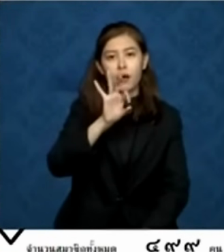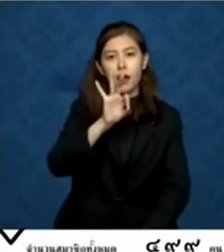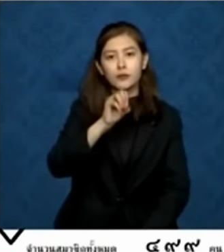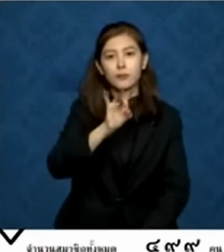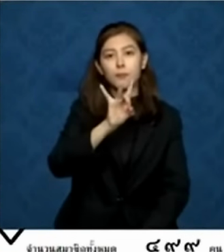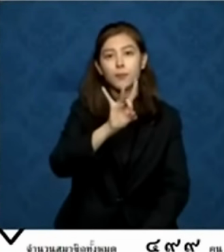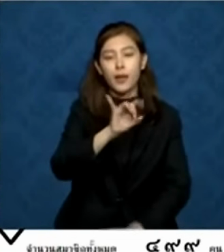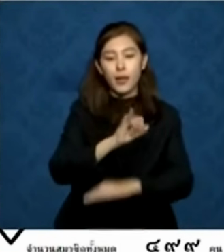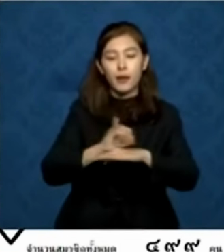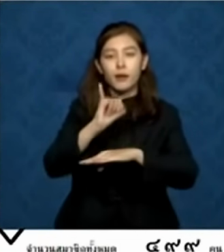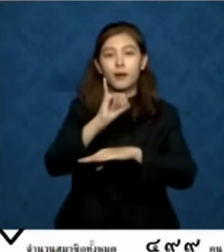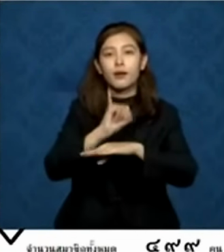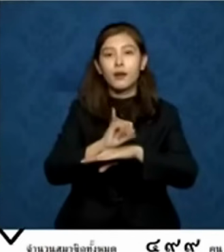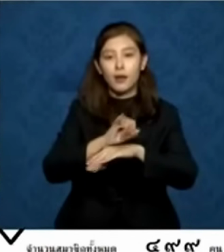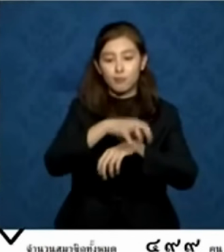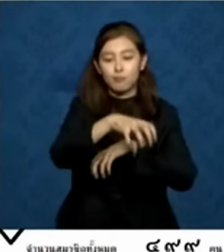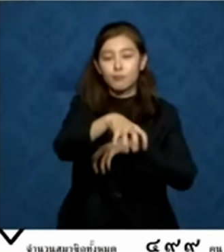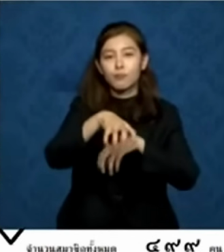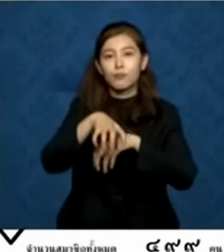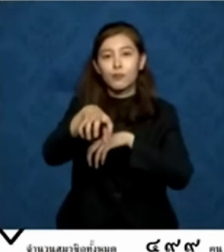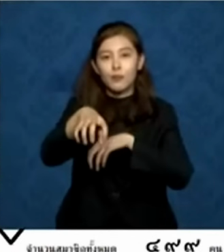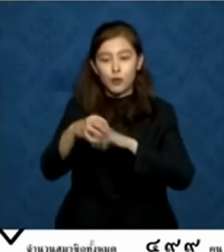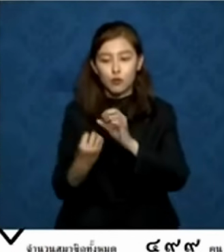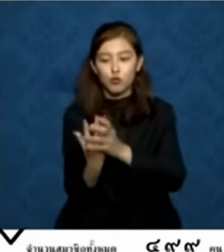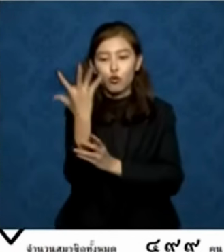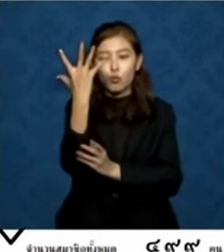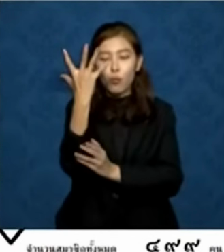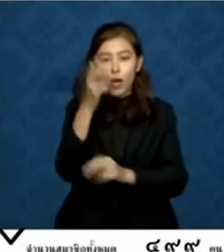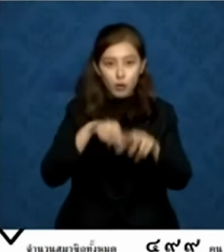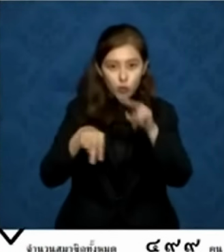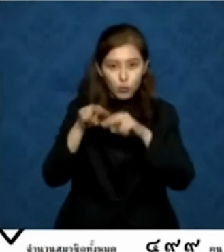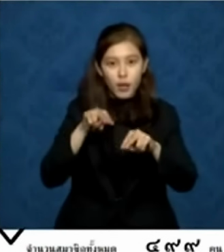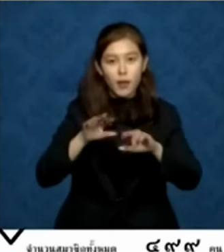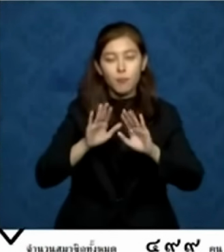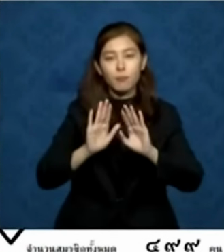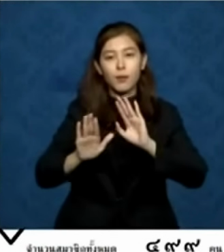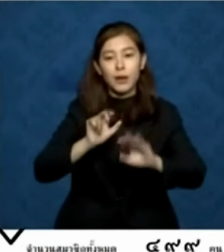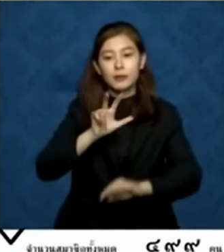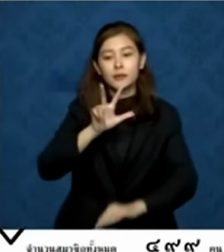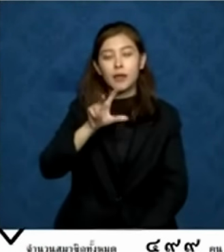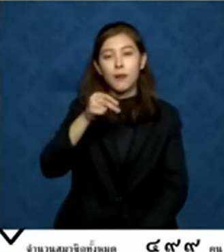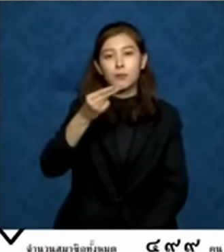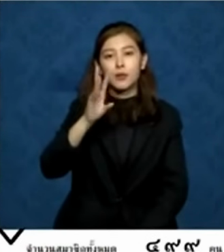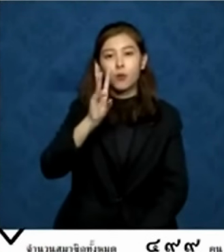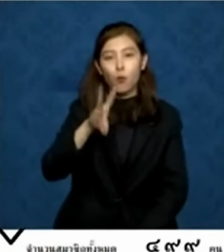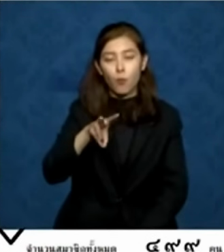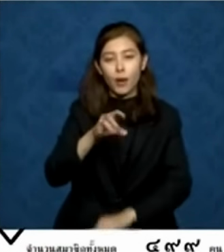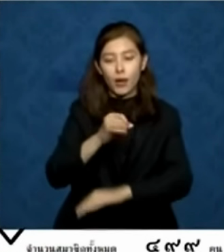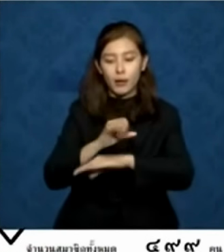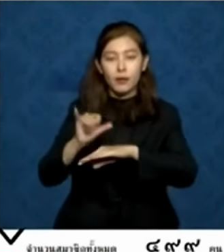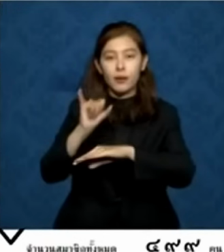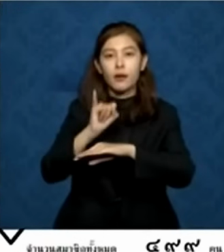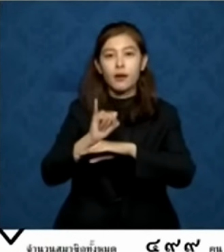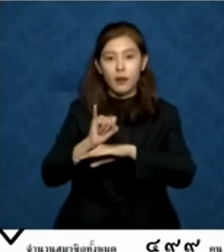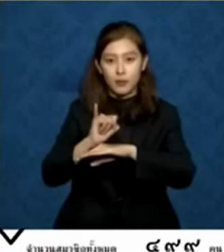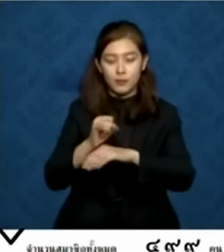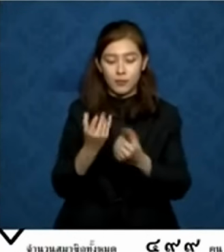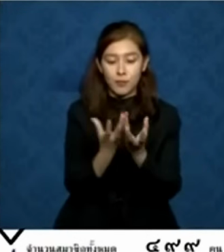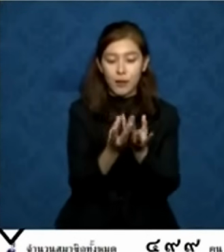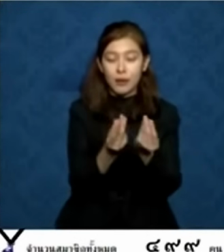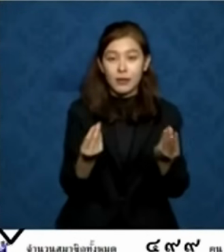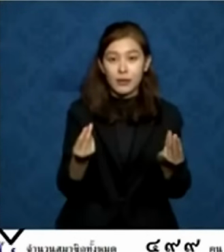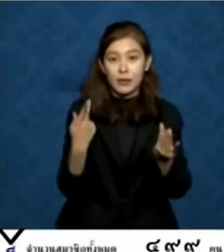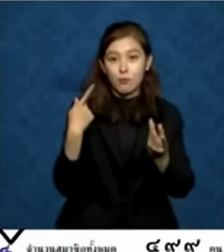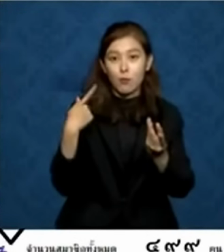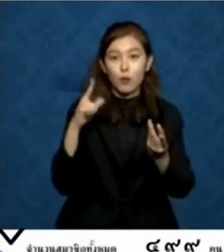ริมการปลูกไม้เศรษฐกิจแบบครบวงจร 36,300 ไร่จัดระเบียบการใช้ที่ดินด้วยการสำรวจการถือคร